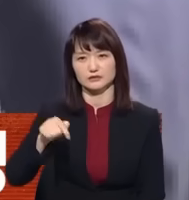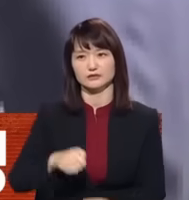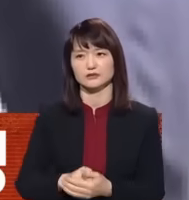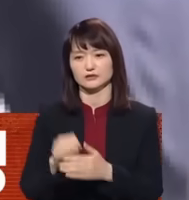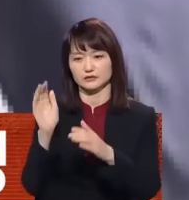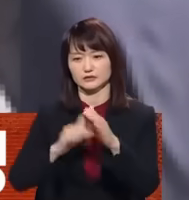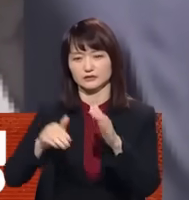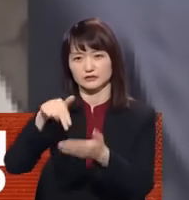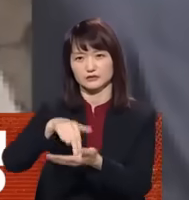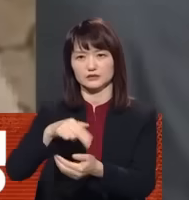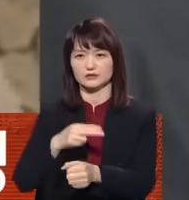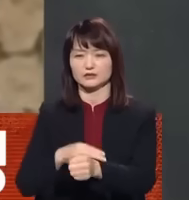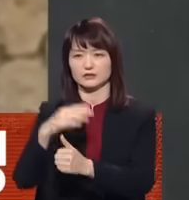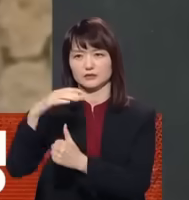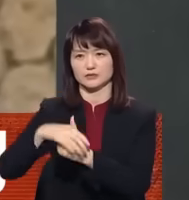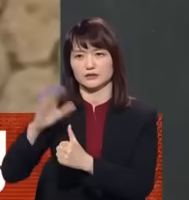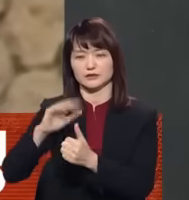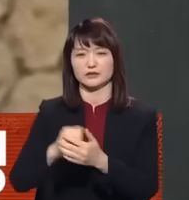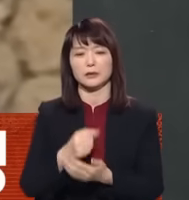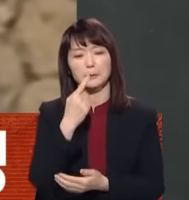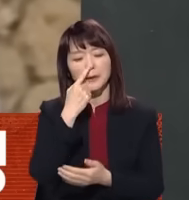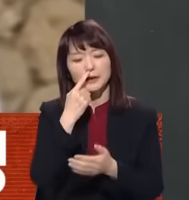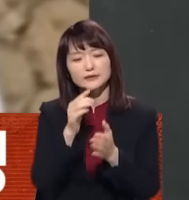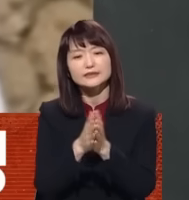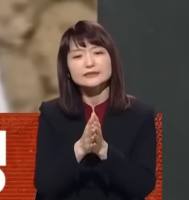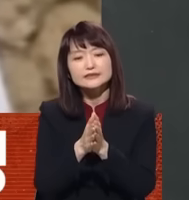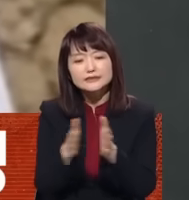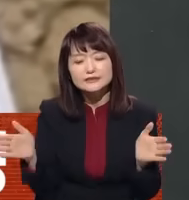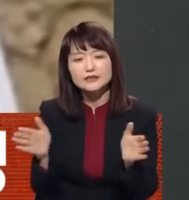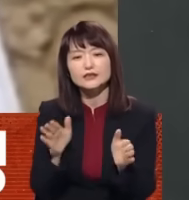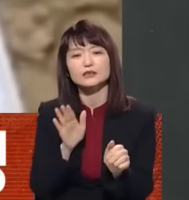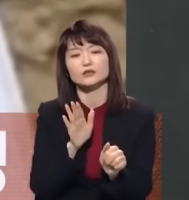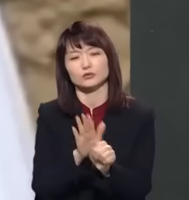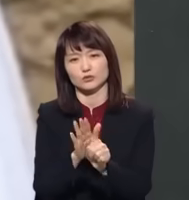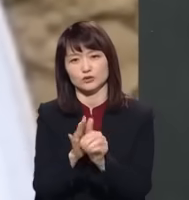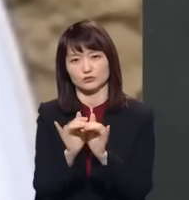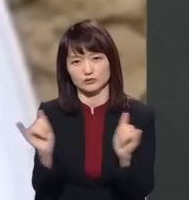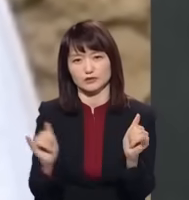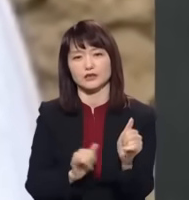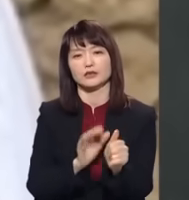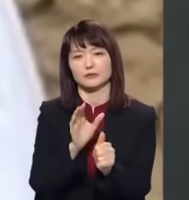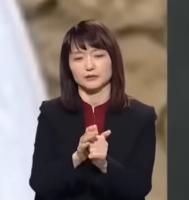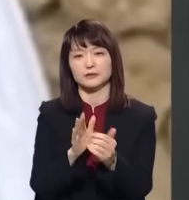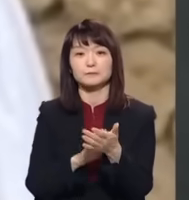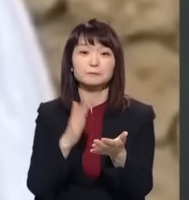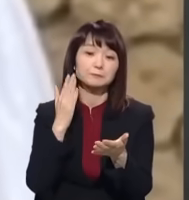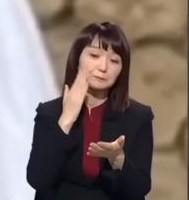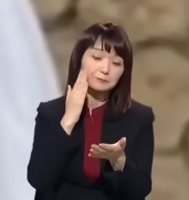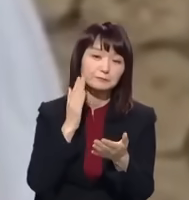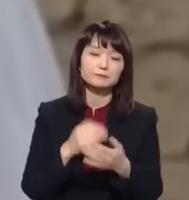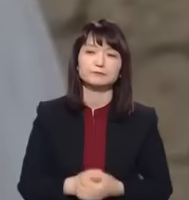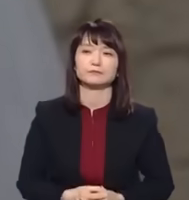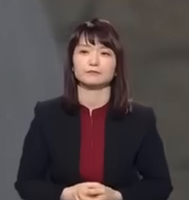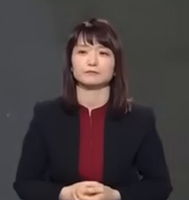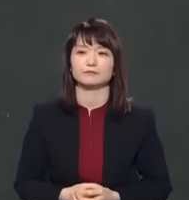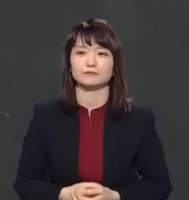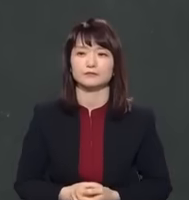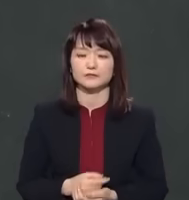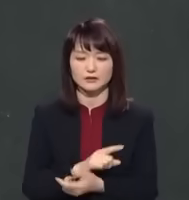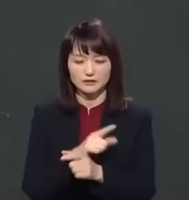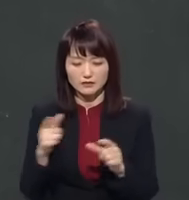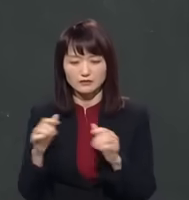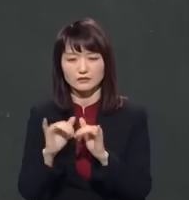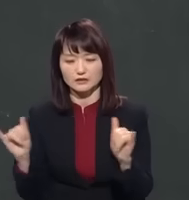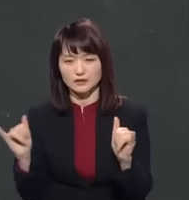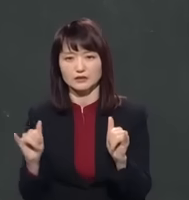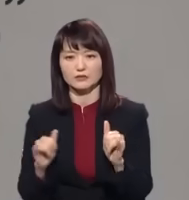정식 선생님이 하지 않고 막 배우기 시작하는 이제 도우미 분들이 하시는 경우가 많단 말이에요. 그렇게 계속해서 여러 헬퍼가 도어